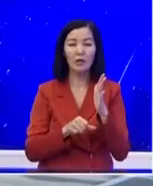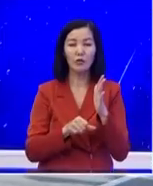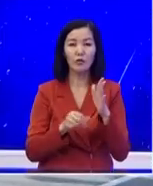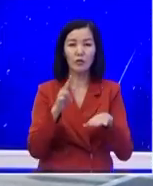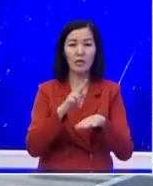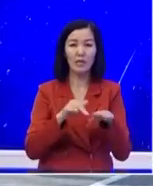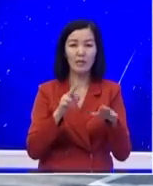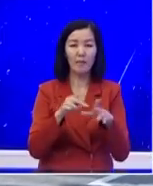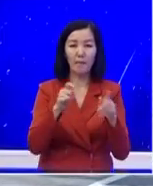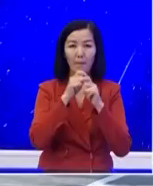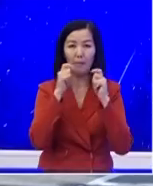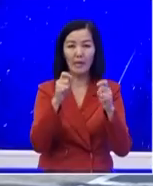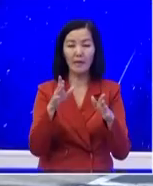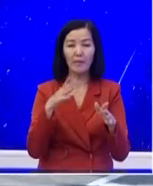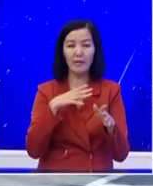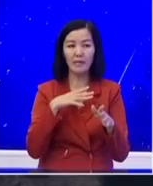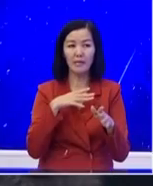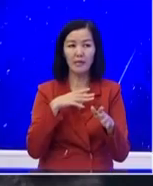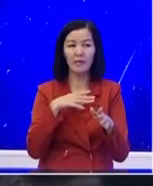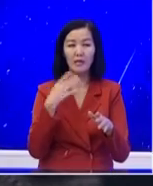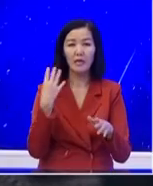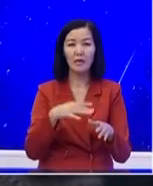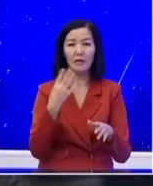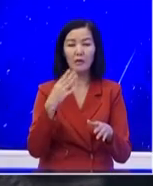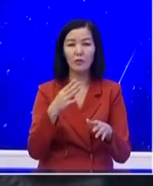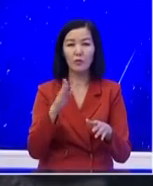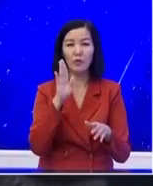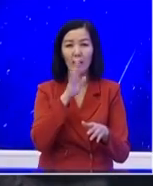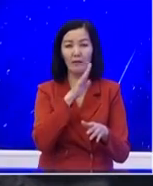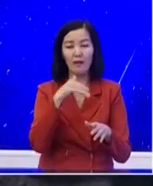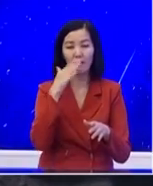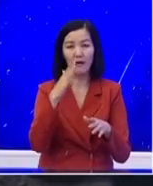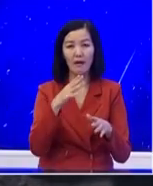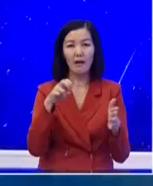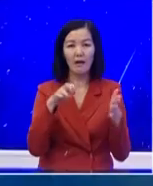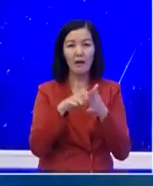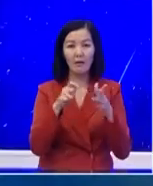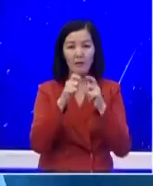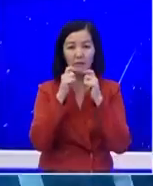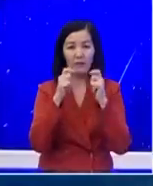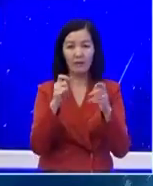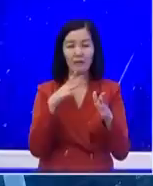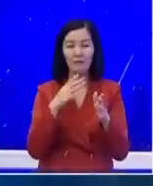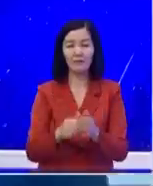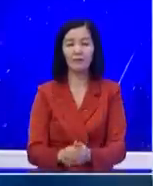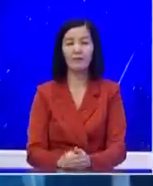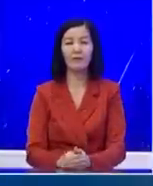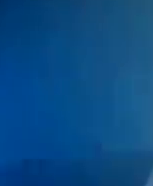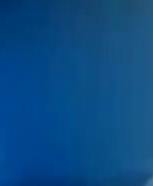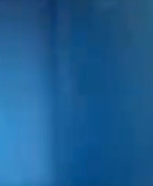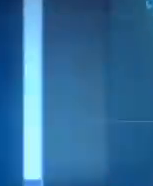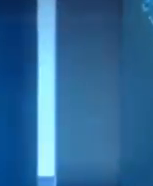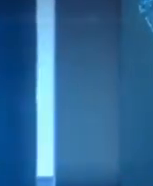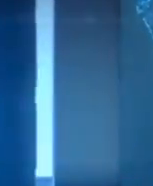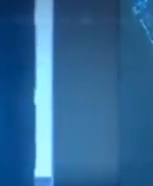тәртіп сақшысын марапаттады. Сонымен қатар 44 ата-анаға алғыс хат табыстады. Әмина Құдайберген, Ержан Дүйсен,